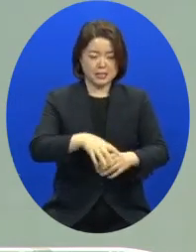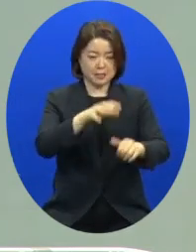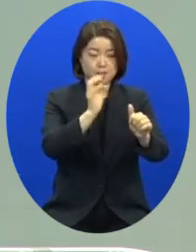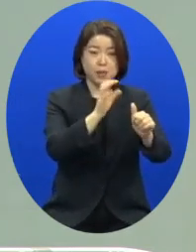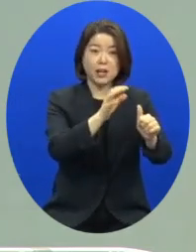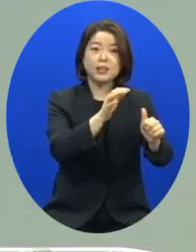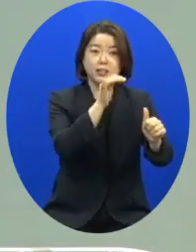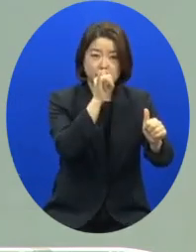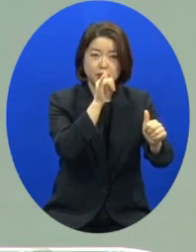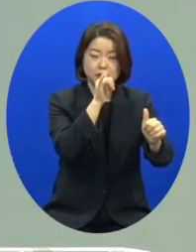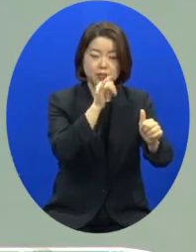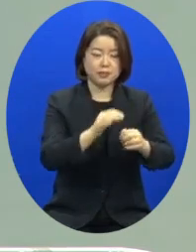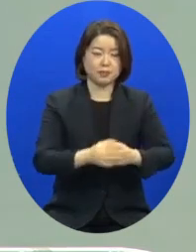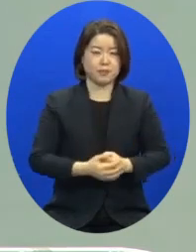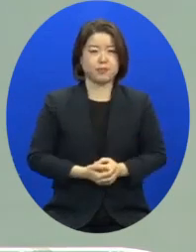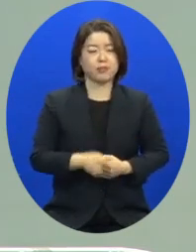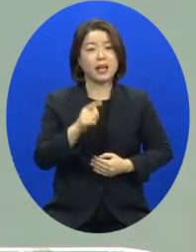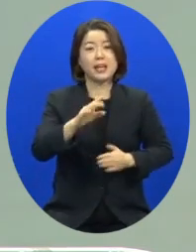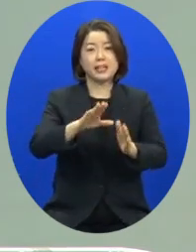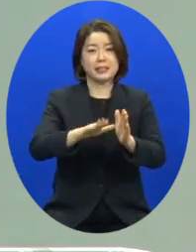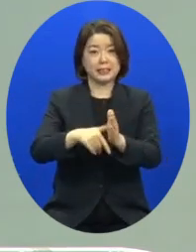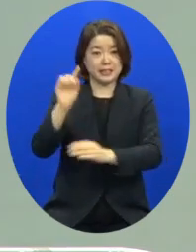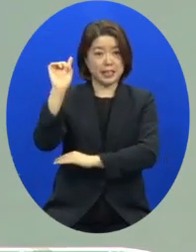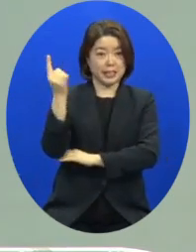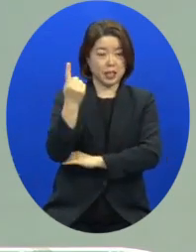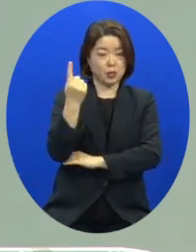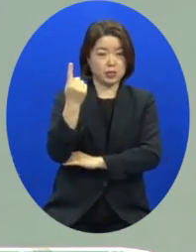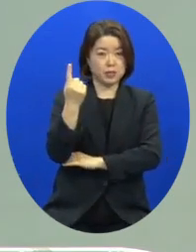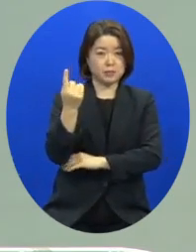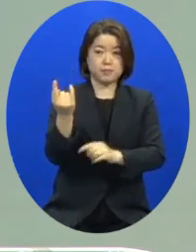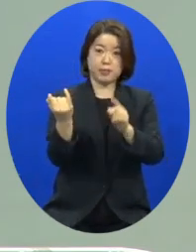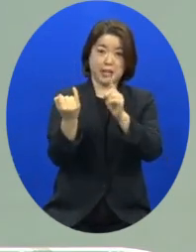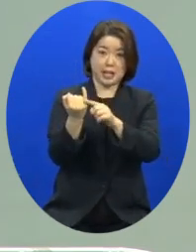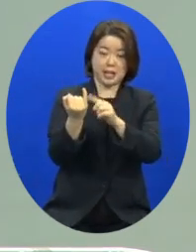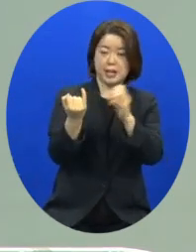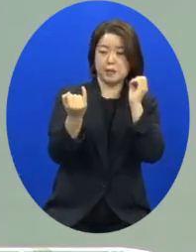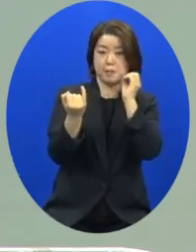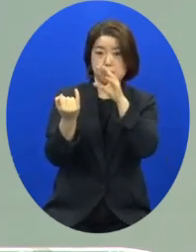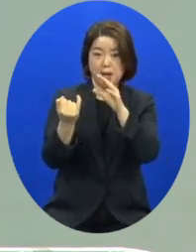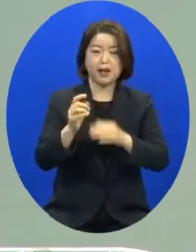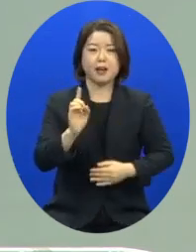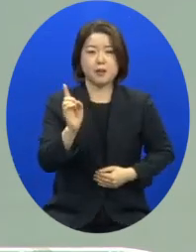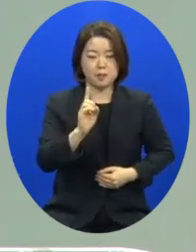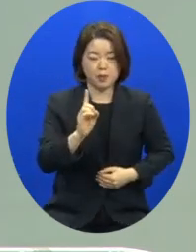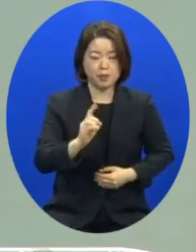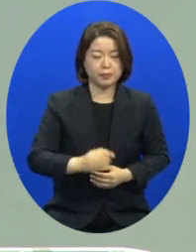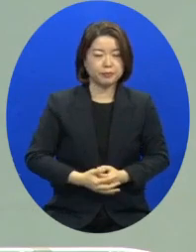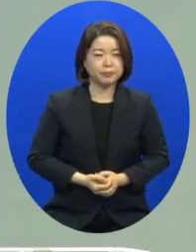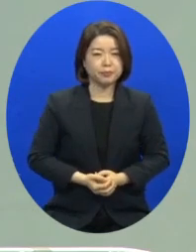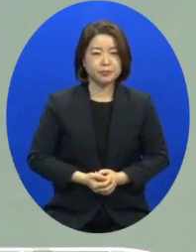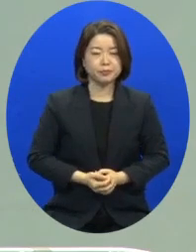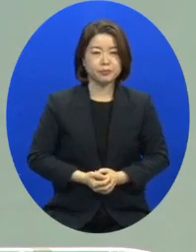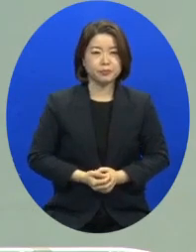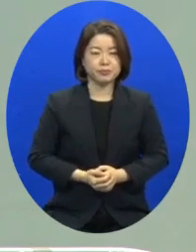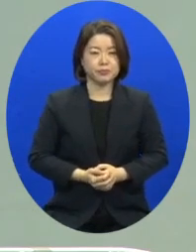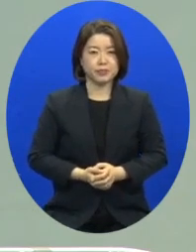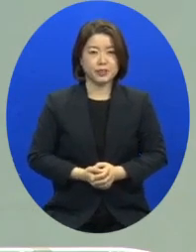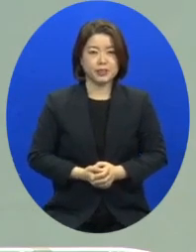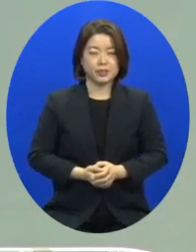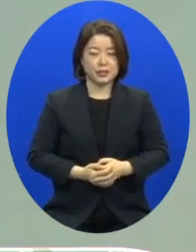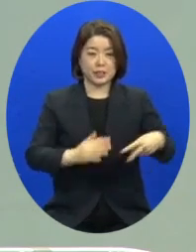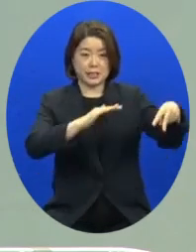책망을 했었을 때 그때 다윗이 고백했던 말씀이 생각이 납니다. 사무엘하